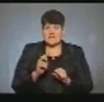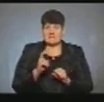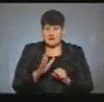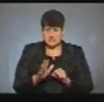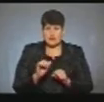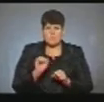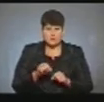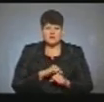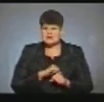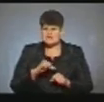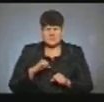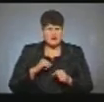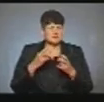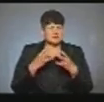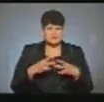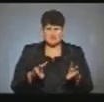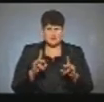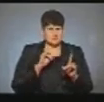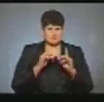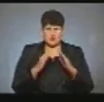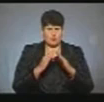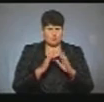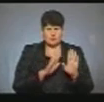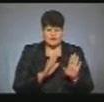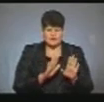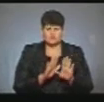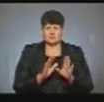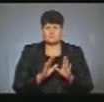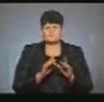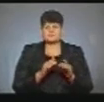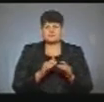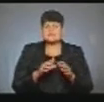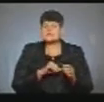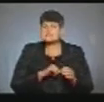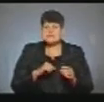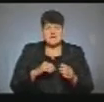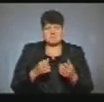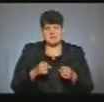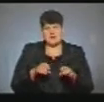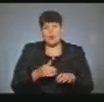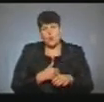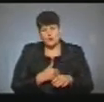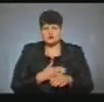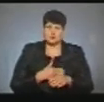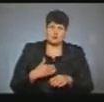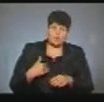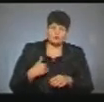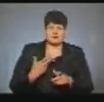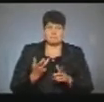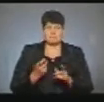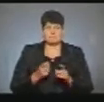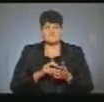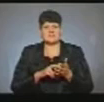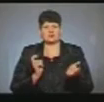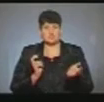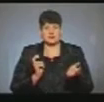може сам, не збираючи збори будинку, збори ОСББ, сам приймає рішення, що я хочу відключитися. І